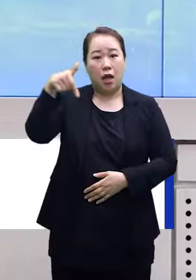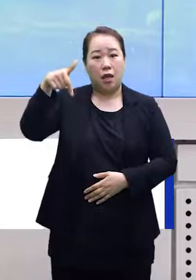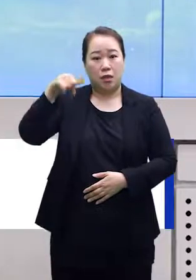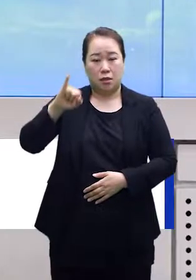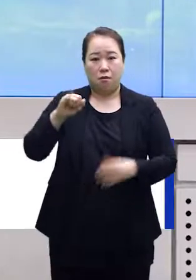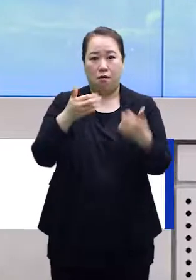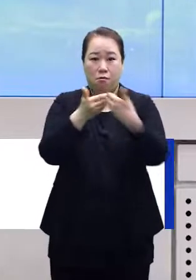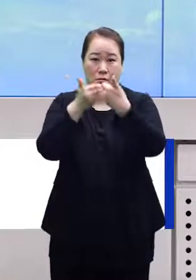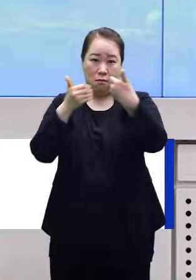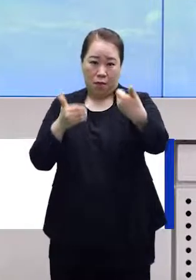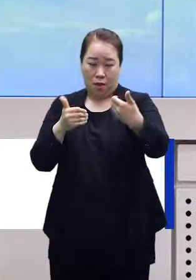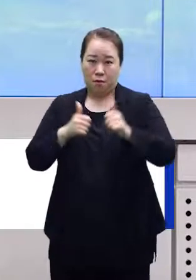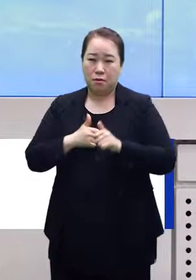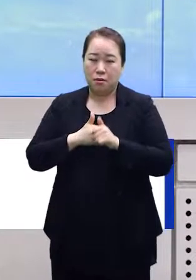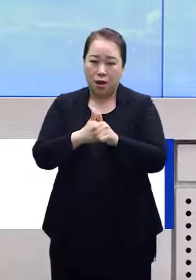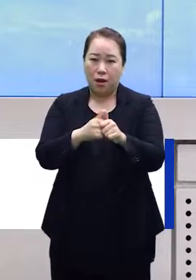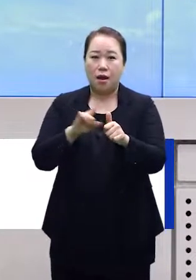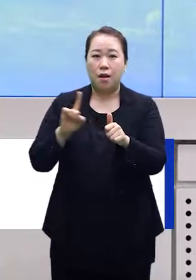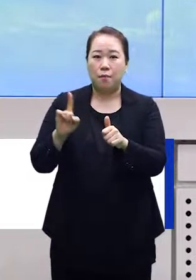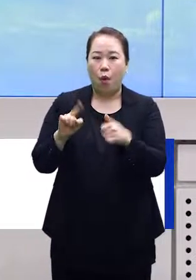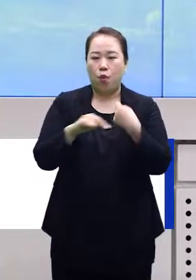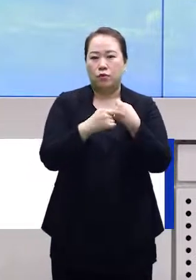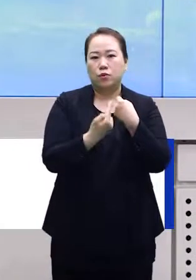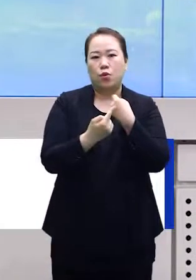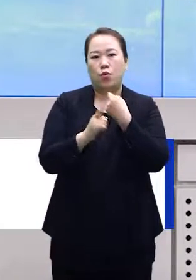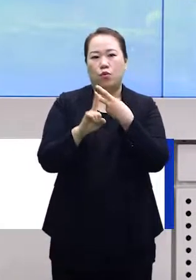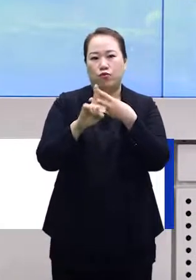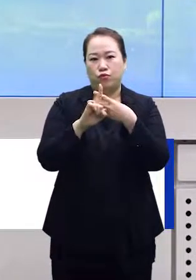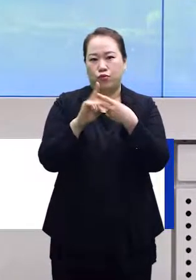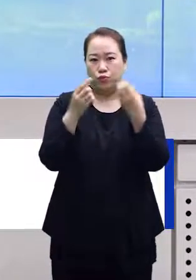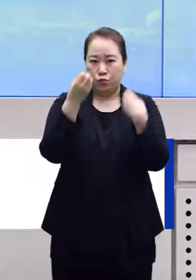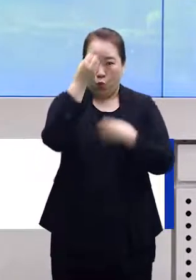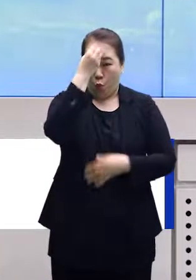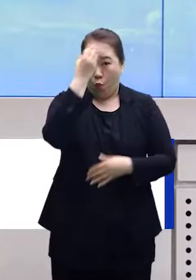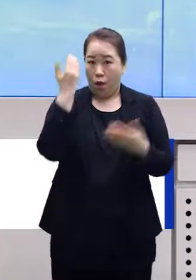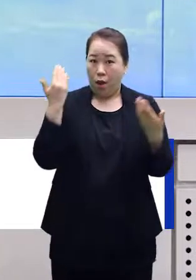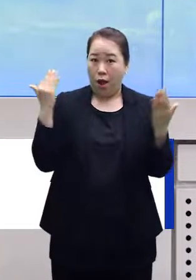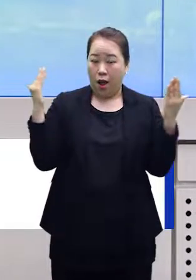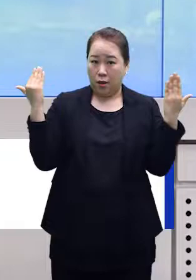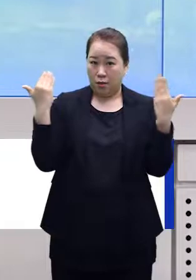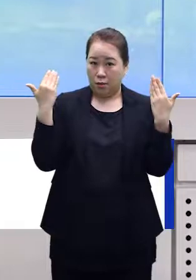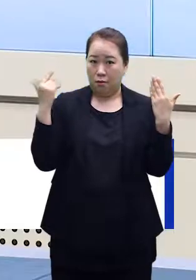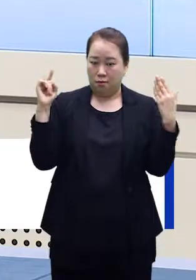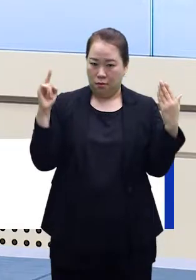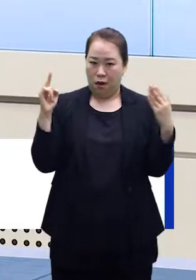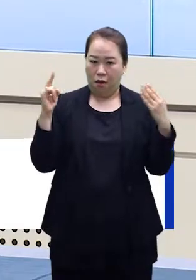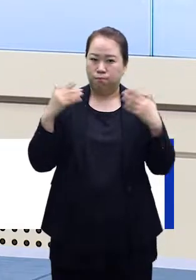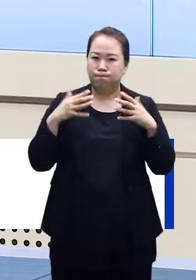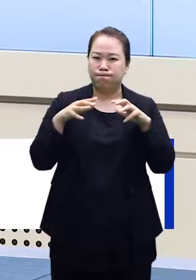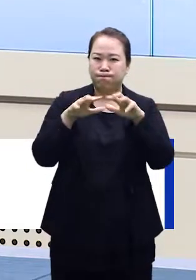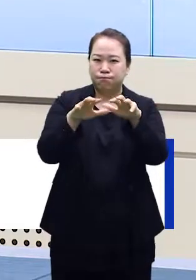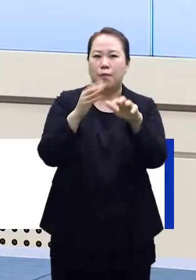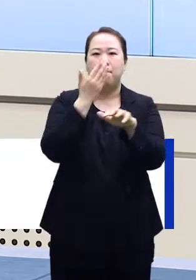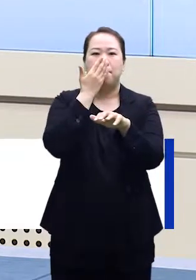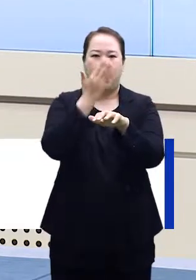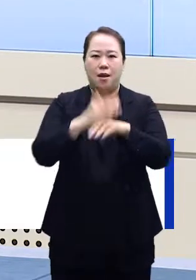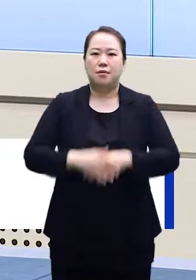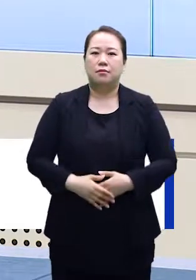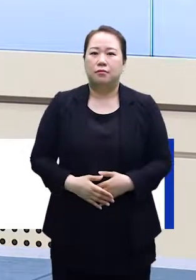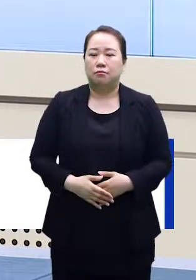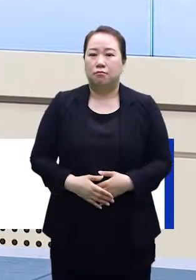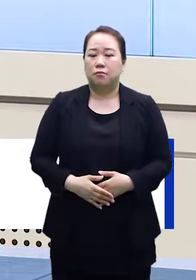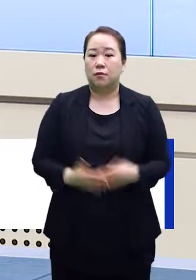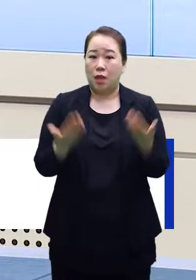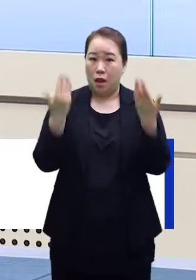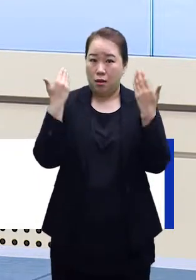따라서 초, 중, 고등학생 모두가 한꺼번에 등교하게 됩니다. 당연히 방과후 이용할